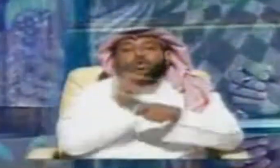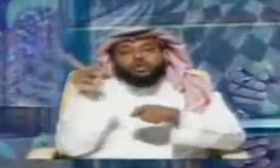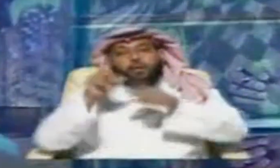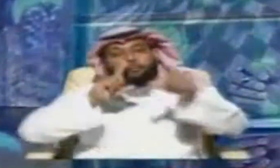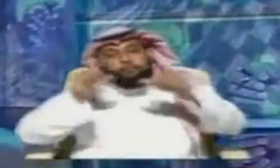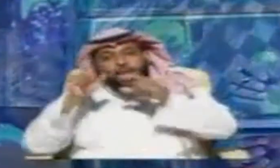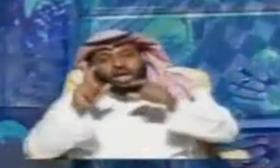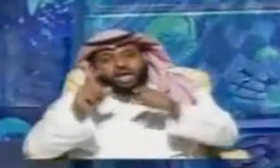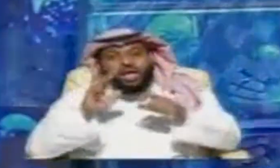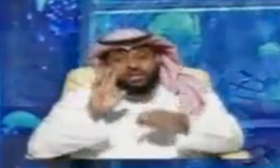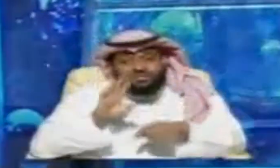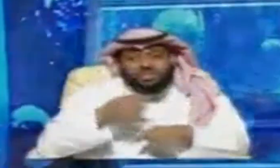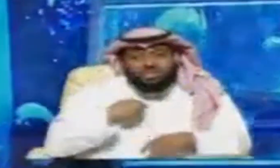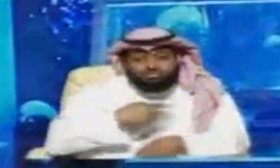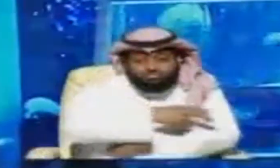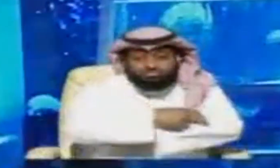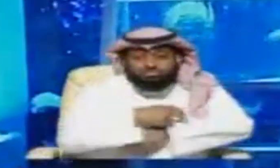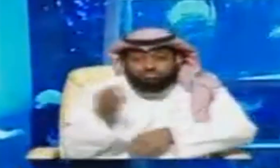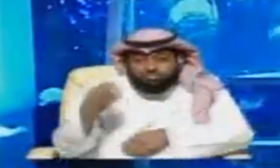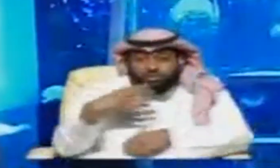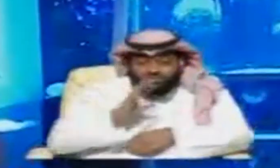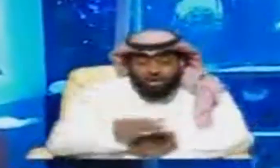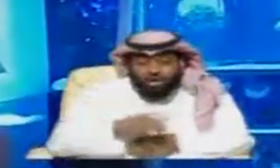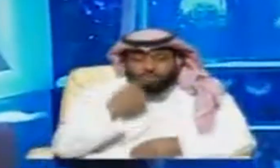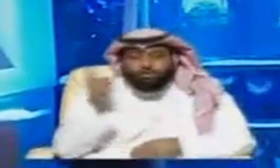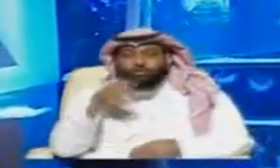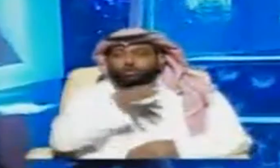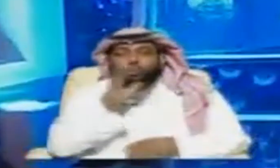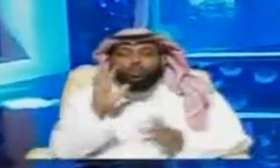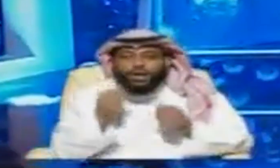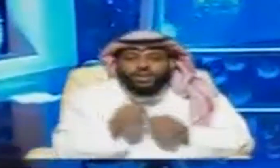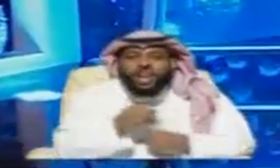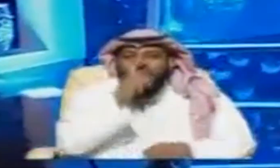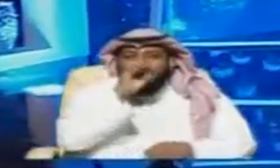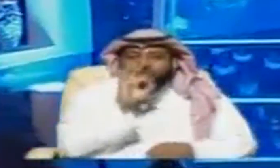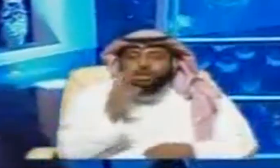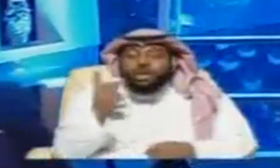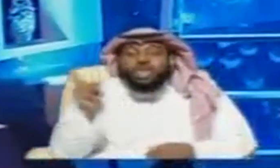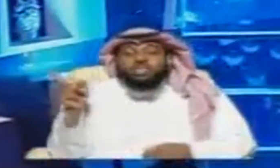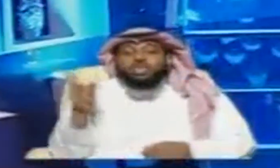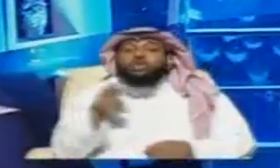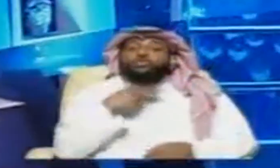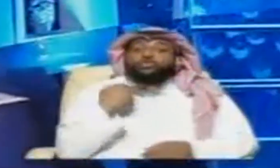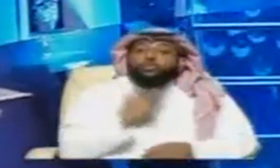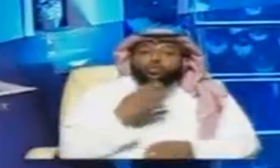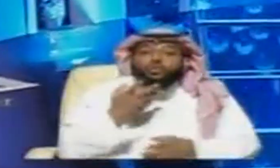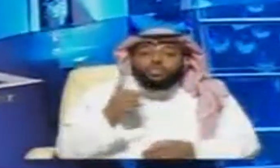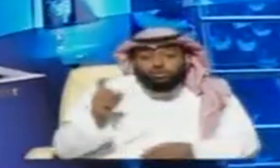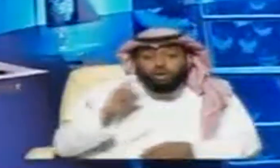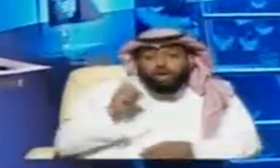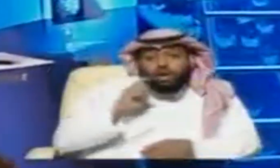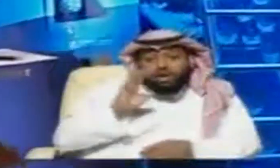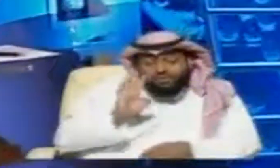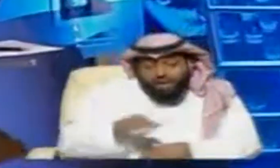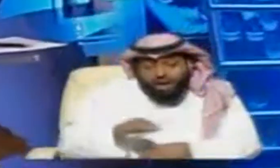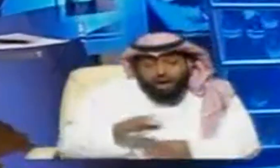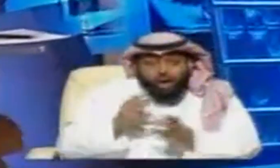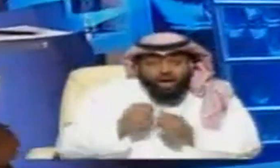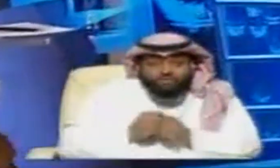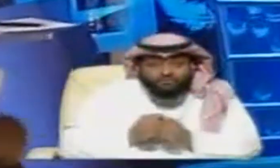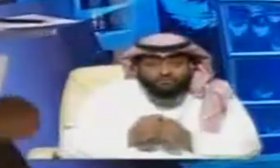كم دخله، هل له دخل؟ دائما نقول إذا كان الشخص عنده دخل يستطيع أن يسدد به الديون التي